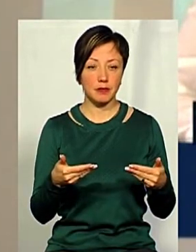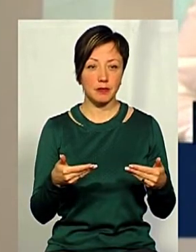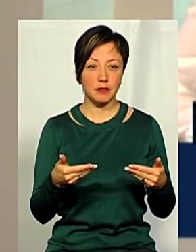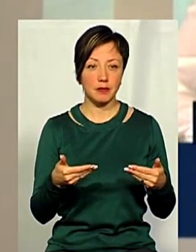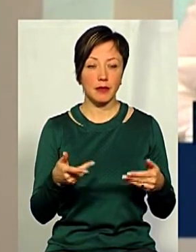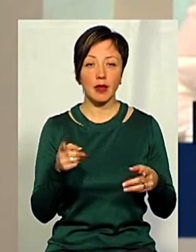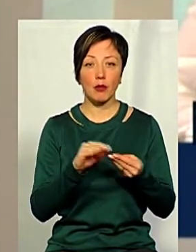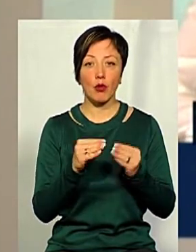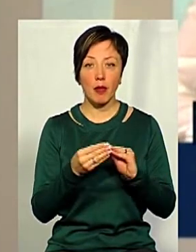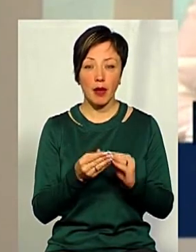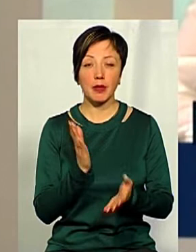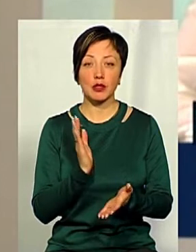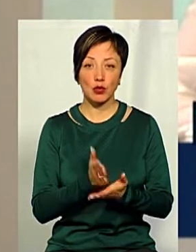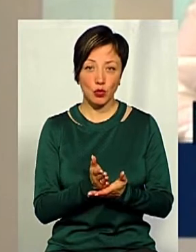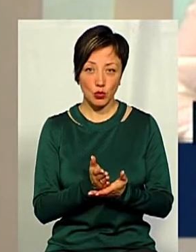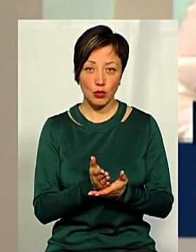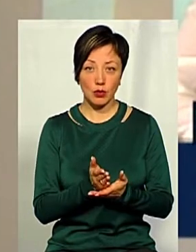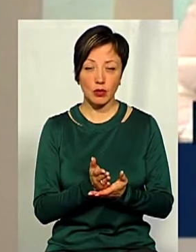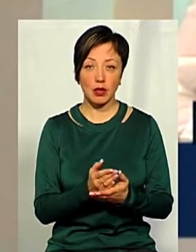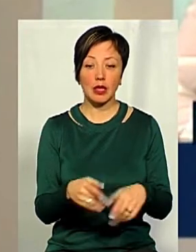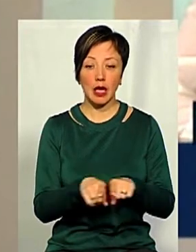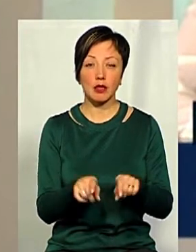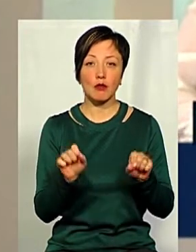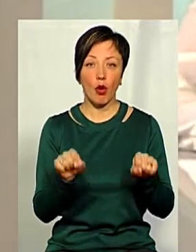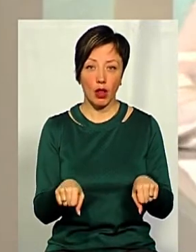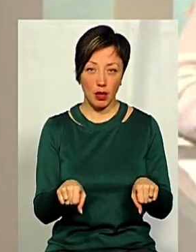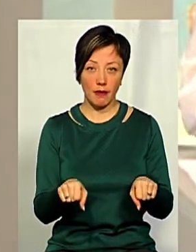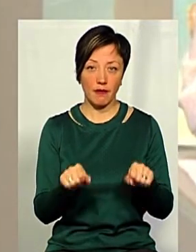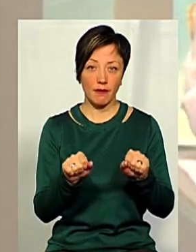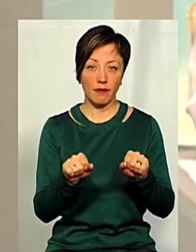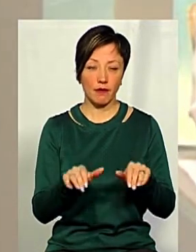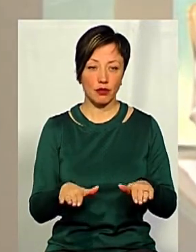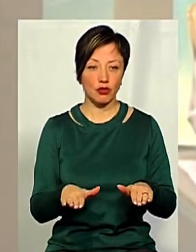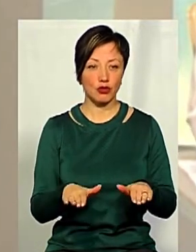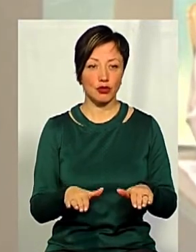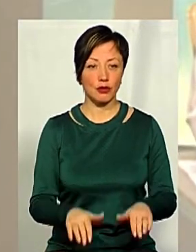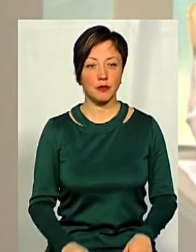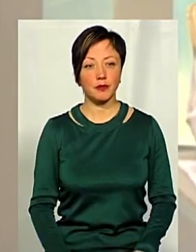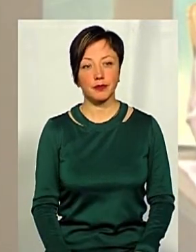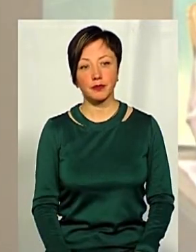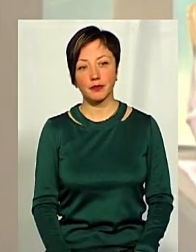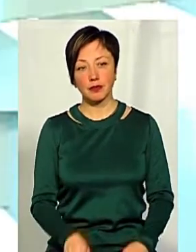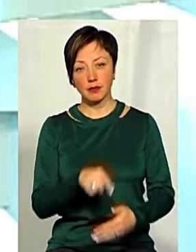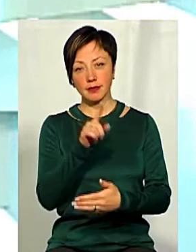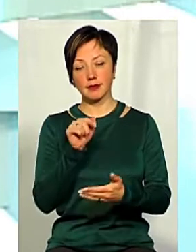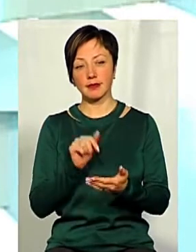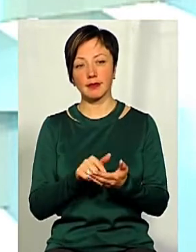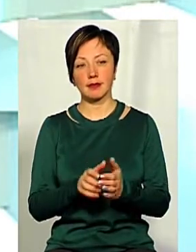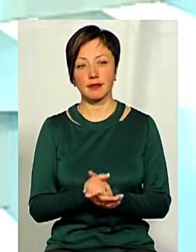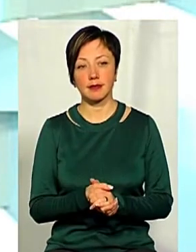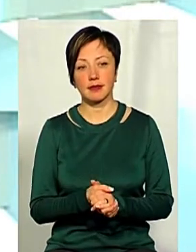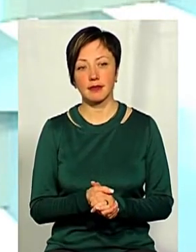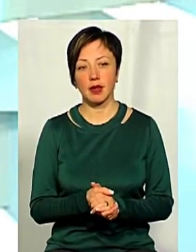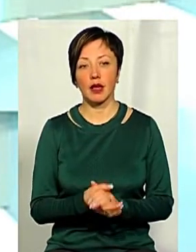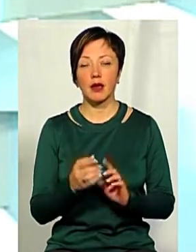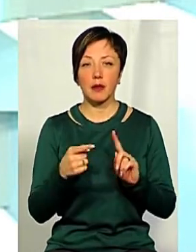ті проблеми, які існують, таки змогли зробити крок у вирішенні їх? Ну, по-перше, я вважаю,